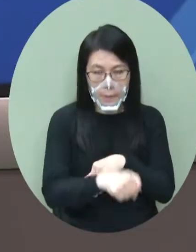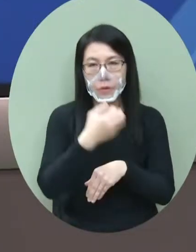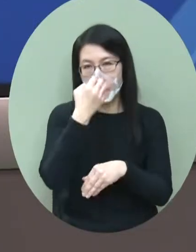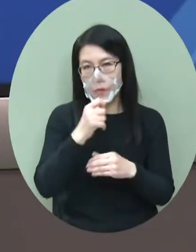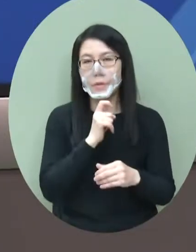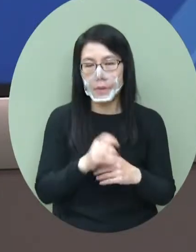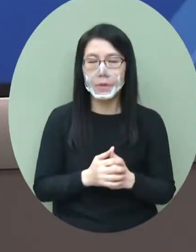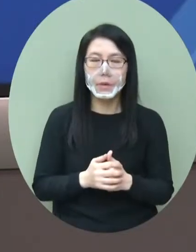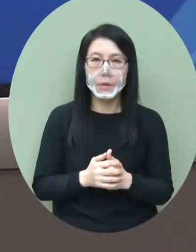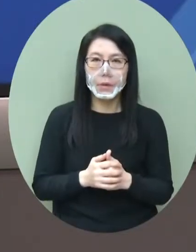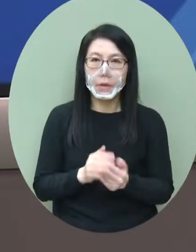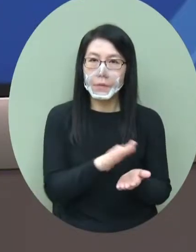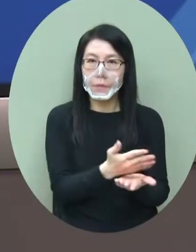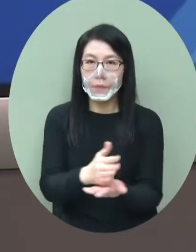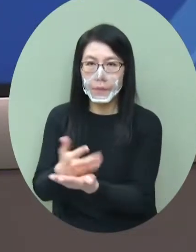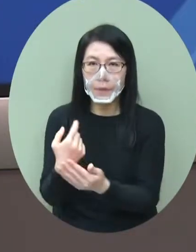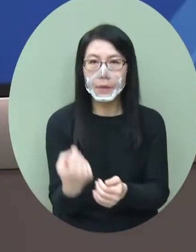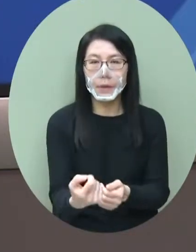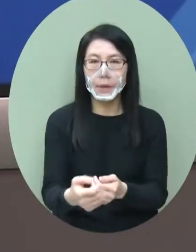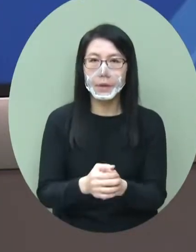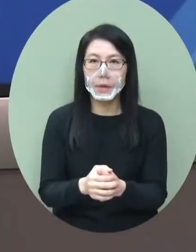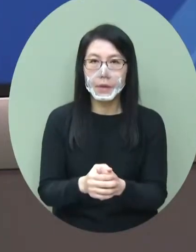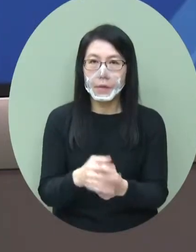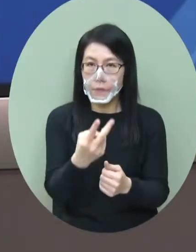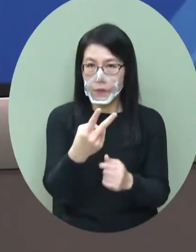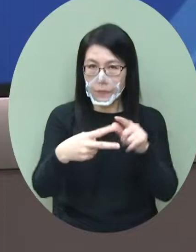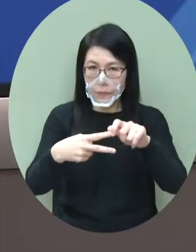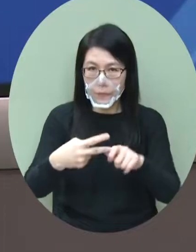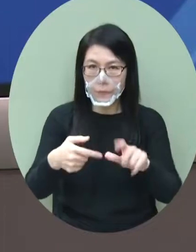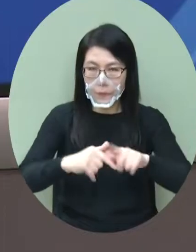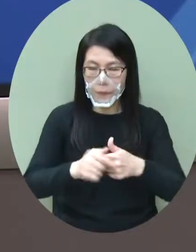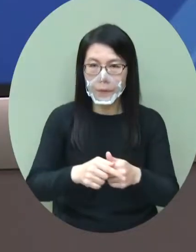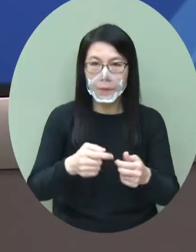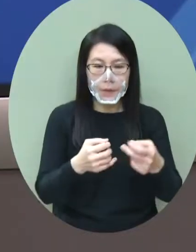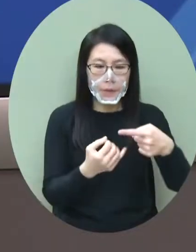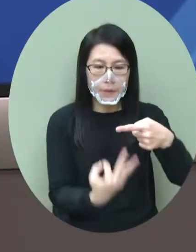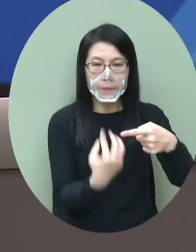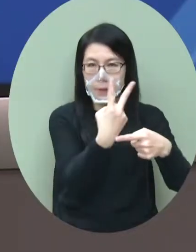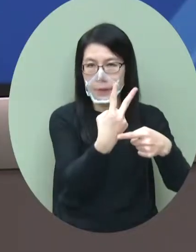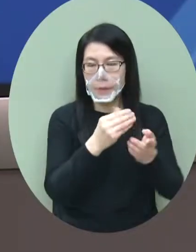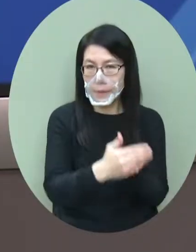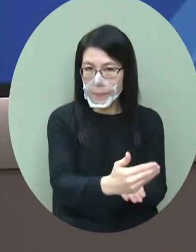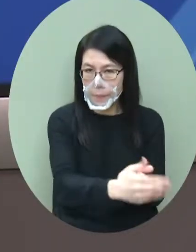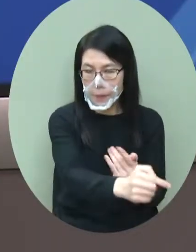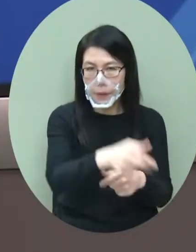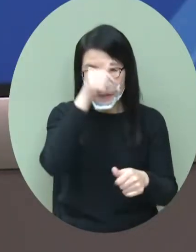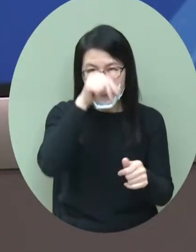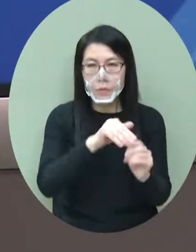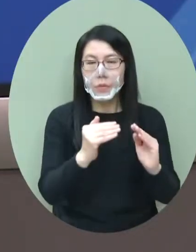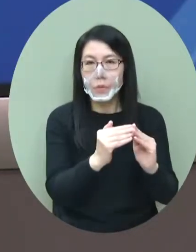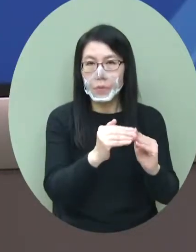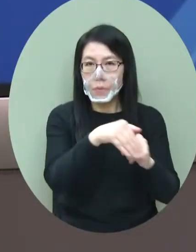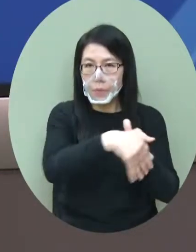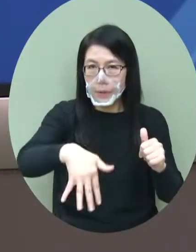37万4千盒已经抵港。在香港我们的分发主要两个渠道，2/3会